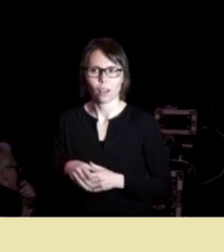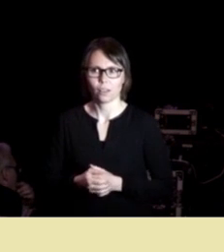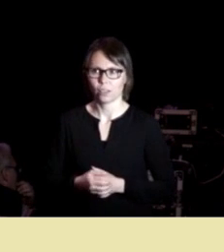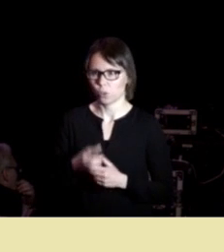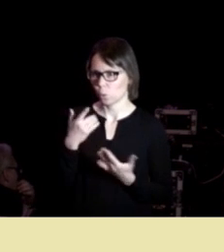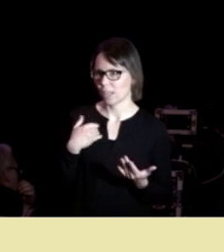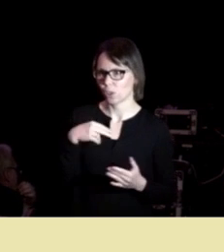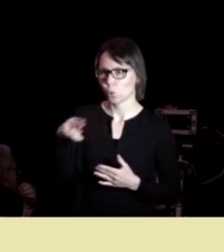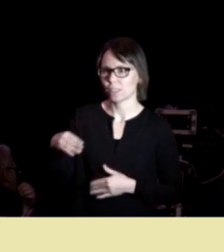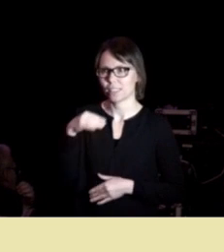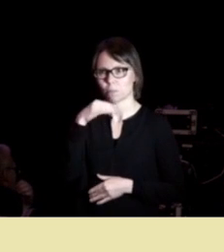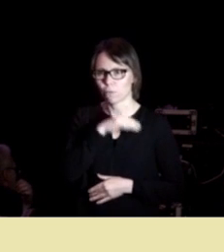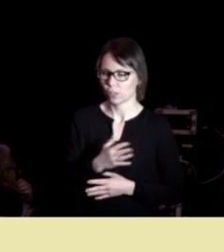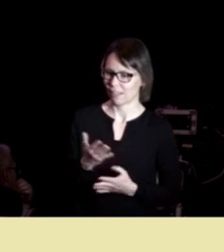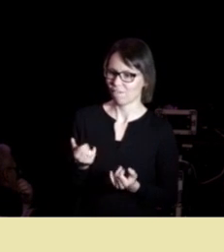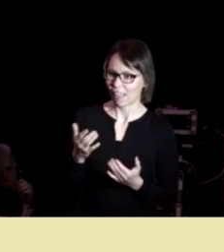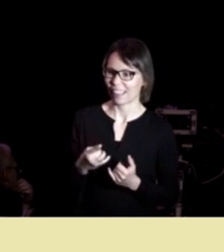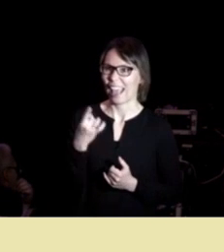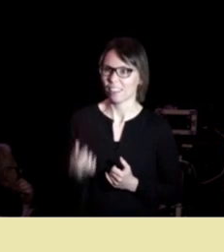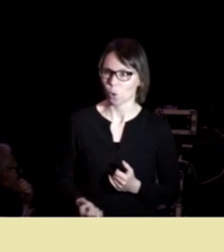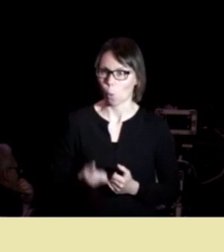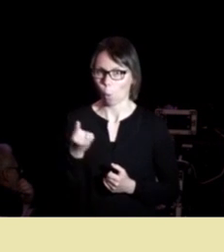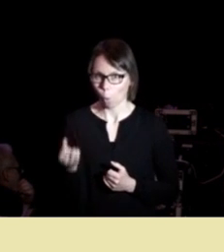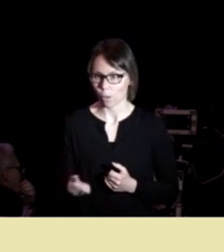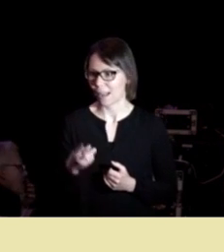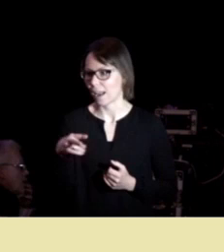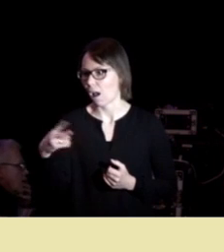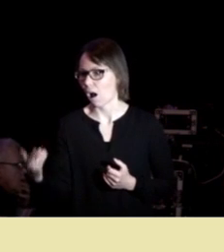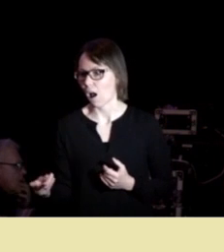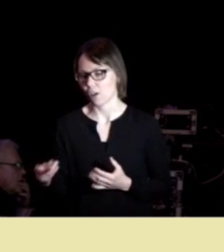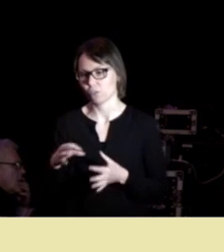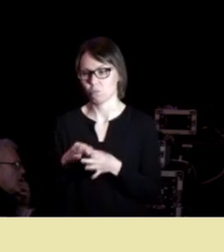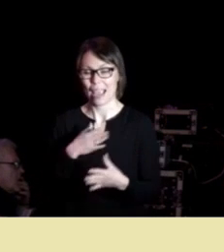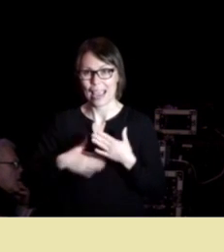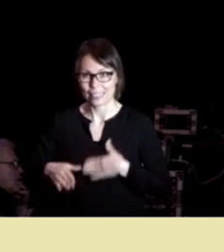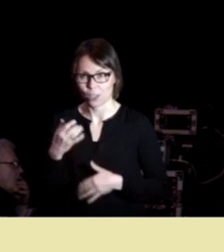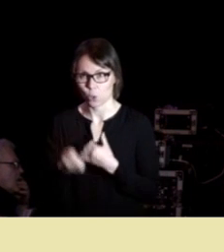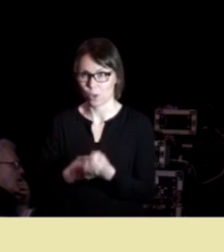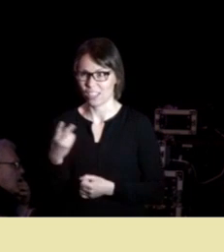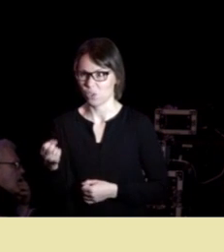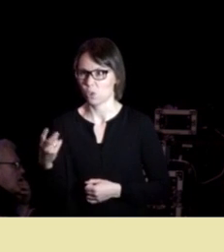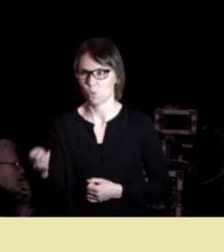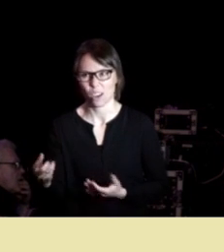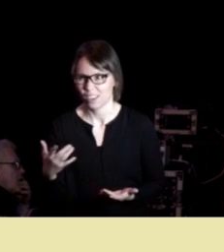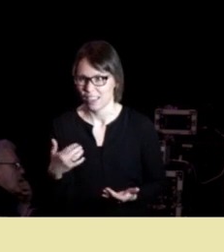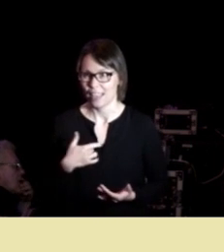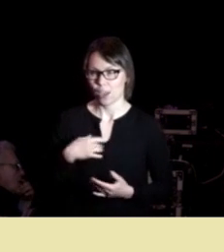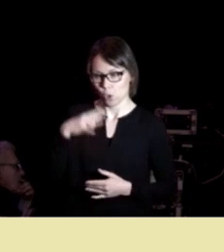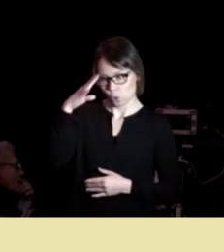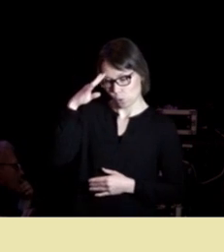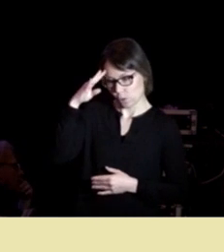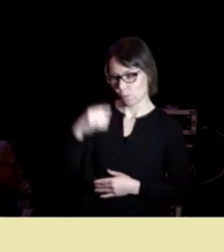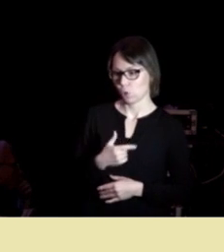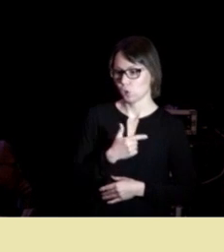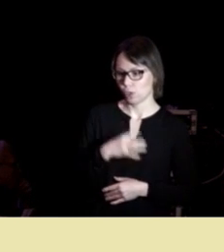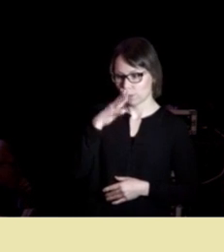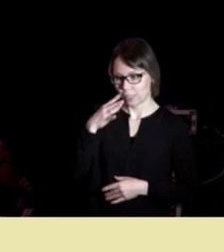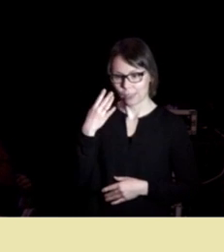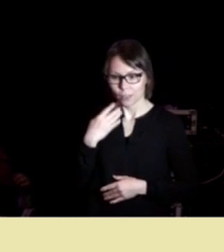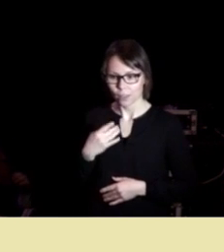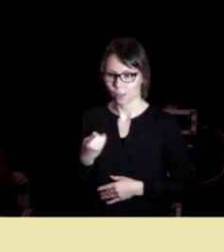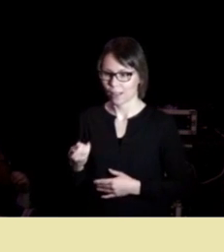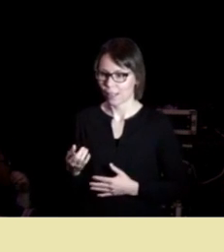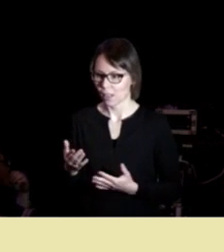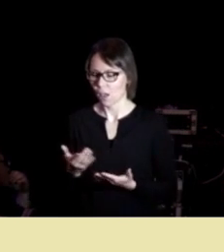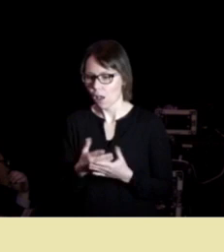på at Norges befolkning godtar å vente i ett år på et eller annet samme helse å gjøre i 2020. Jeg har 2 gutter hjemme på 7 og 9, og den